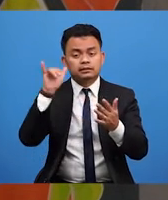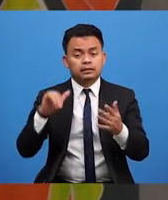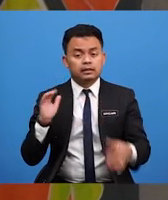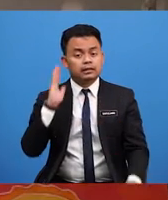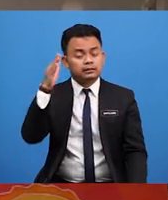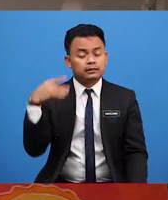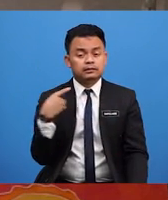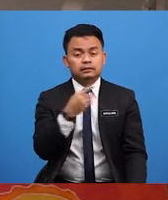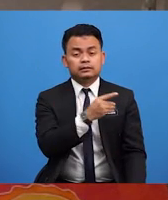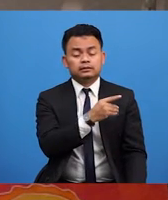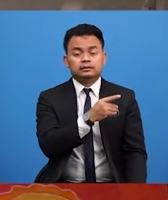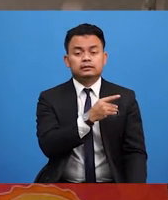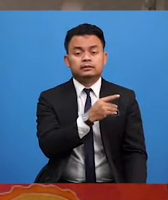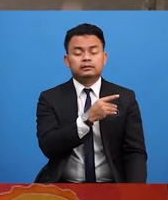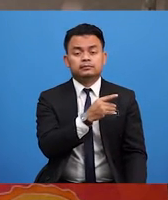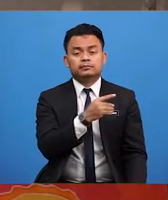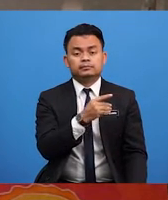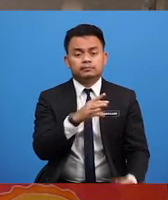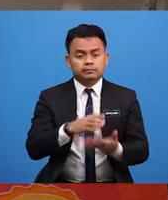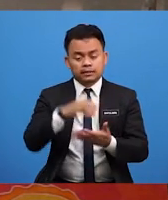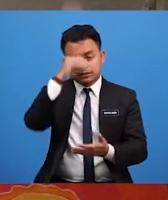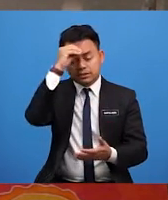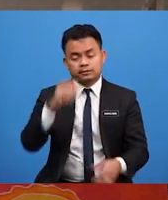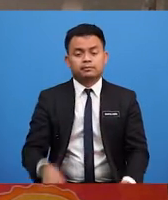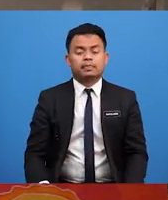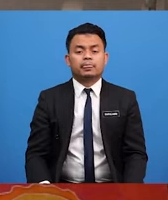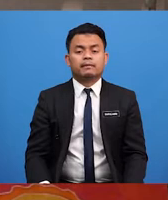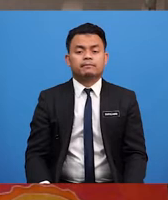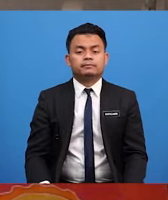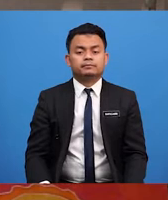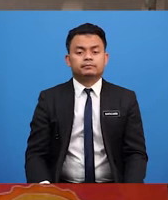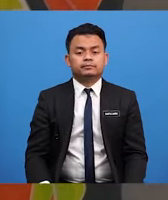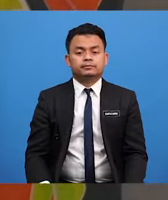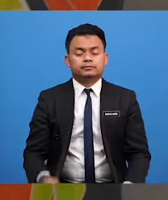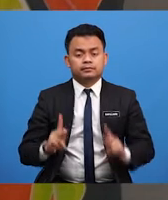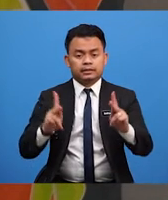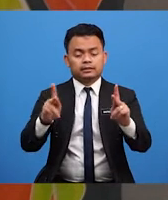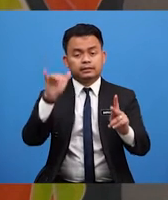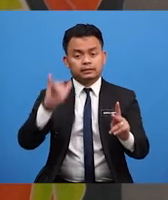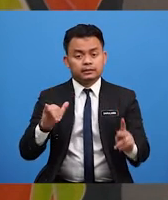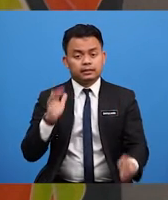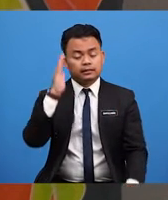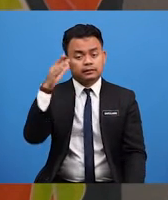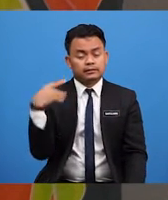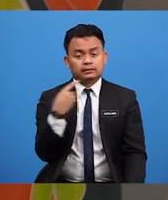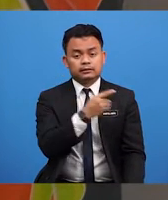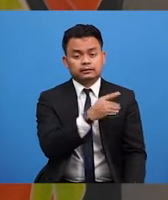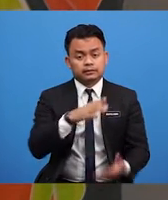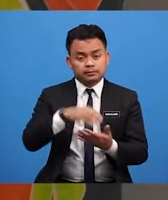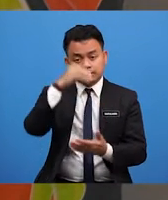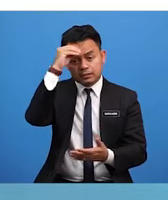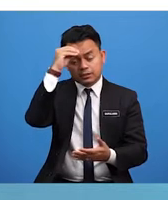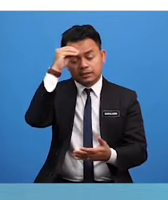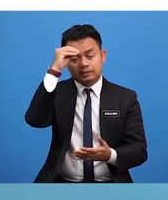lagi. Teknik yang akan kita pelajari ialah teknik batik terap selapis. Apakah teknik batik terap